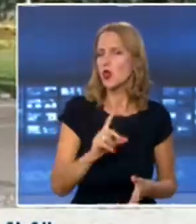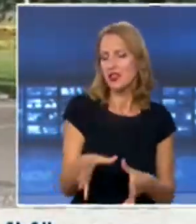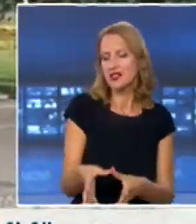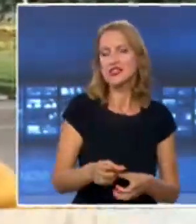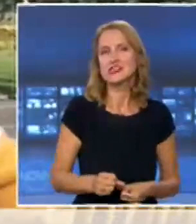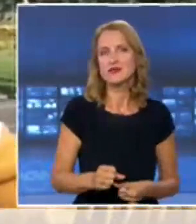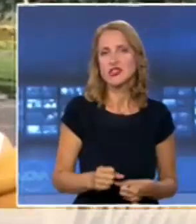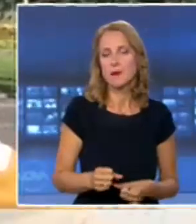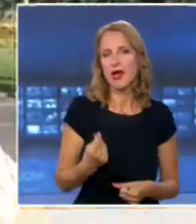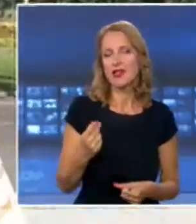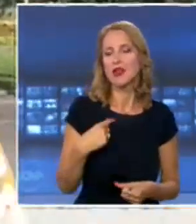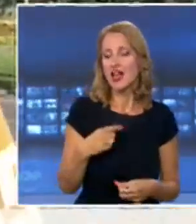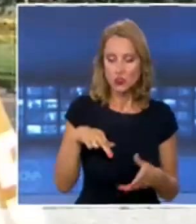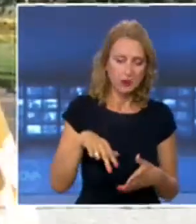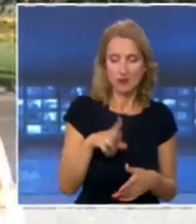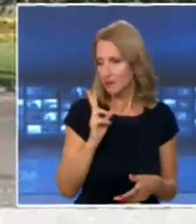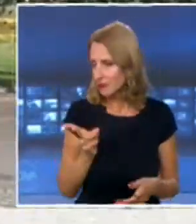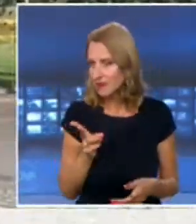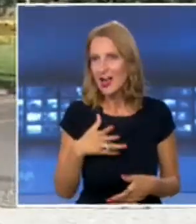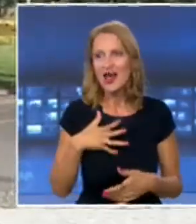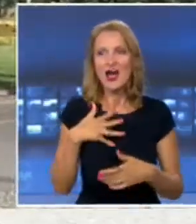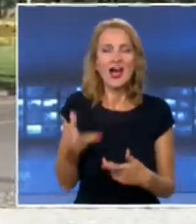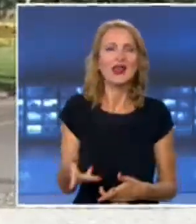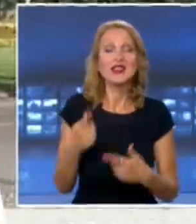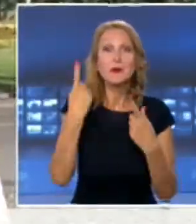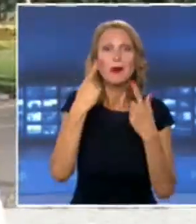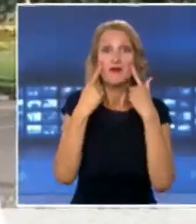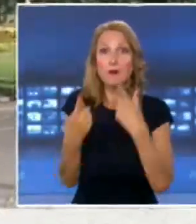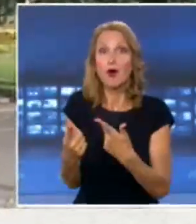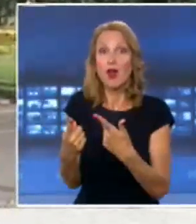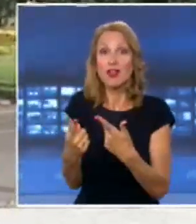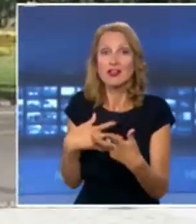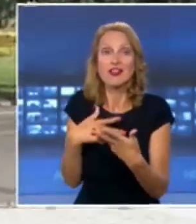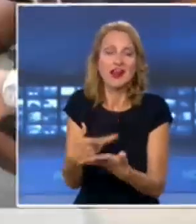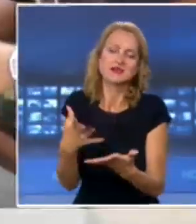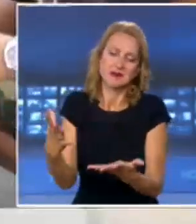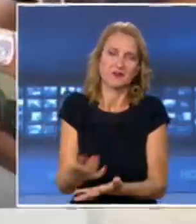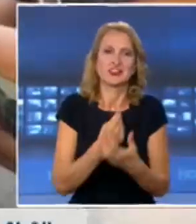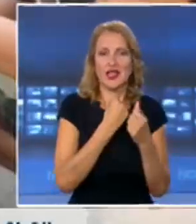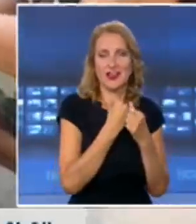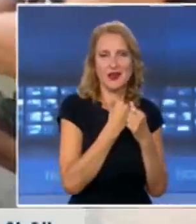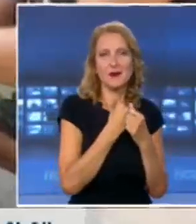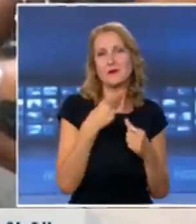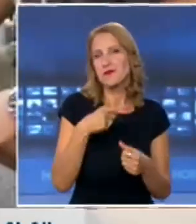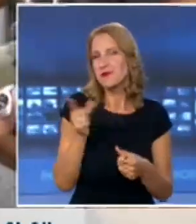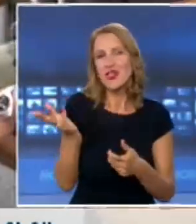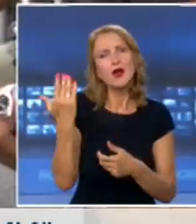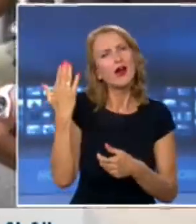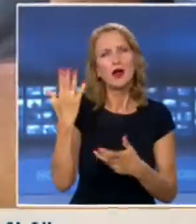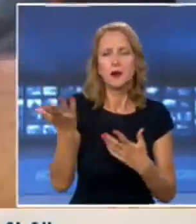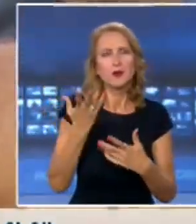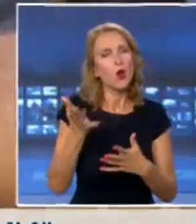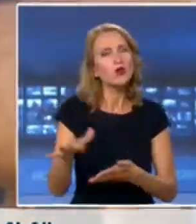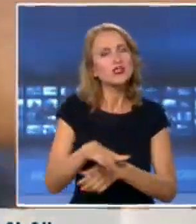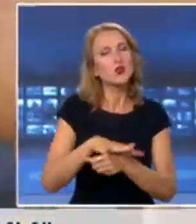като минах от тук, видях и се харесах. От първия поглед реших да се взема. Тенчо вече е осиновявал куче от